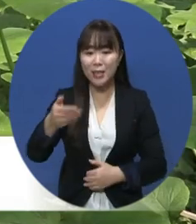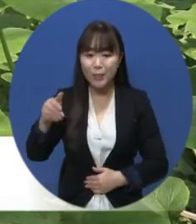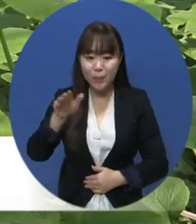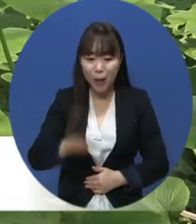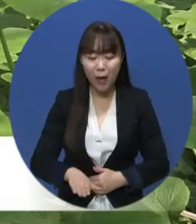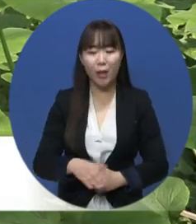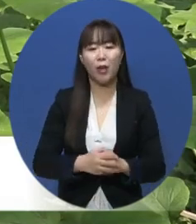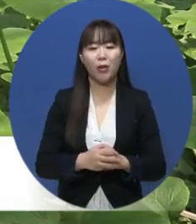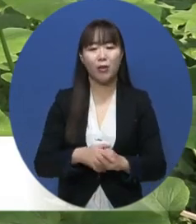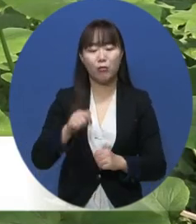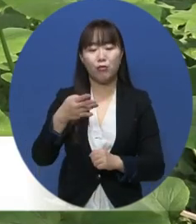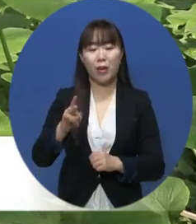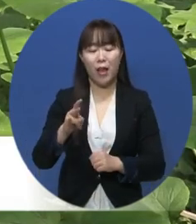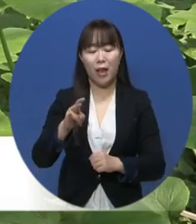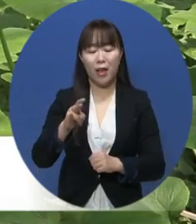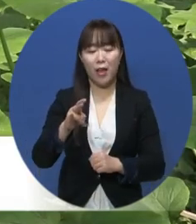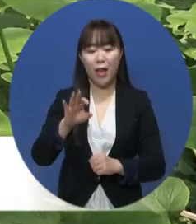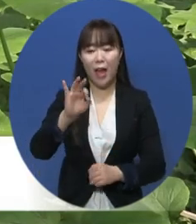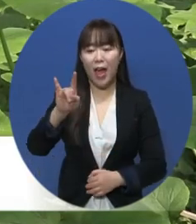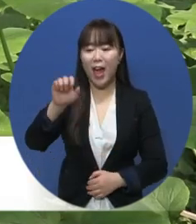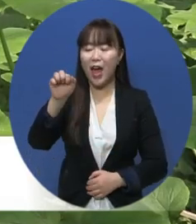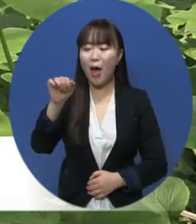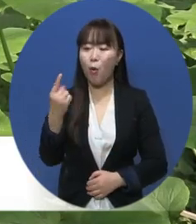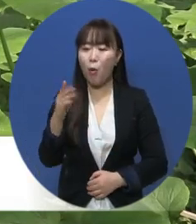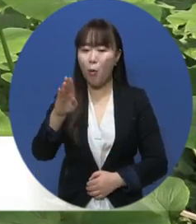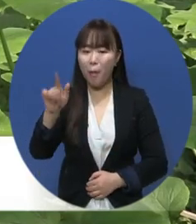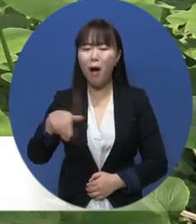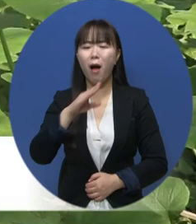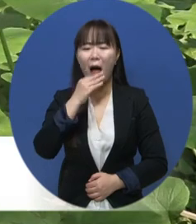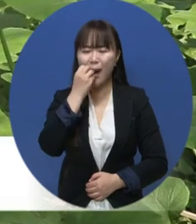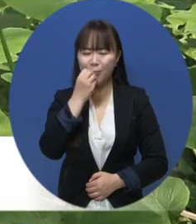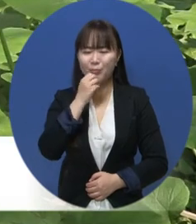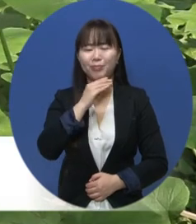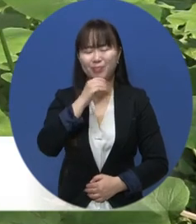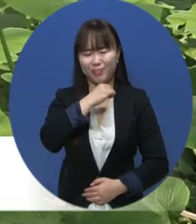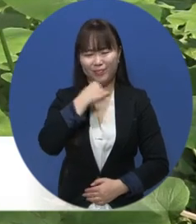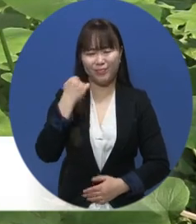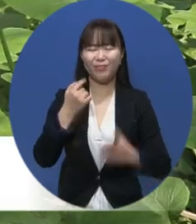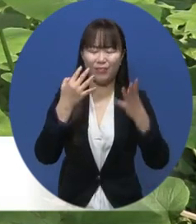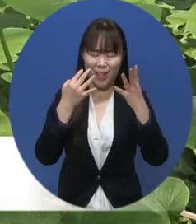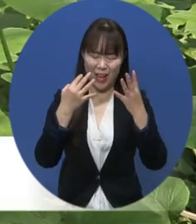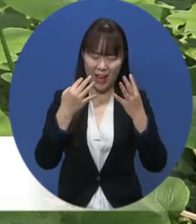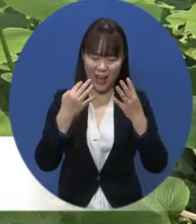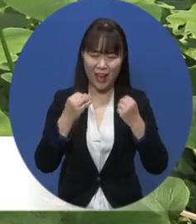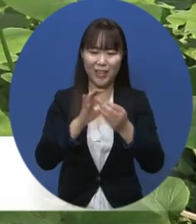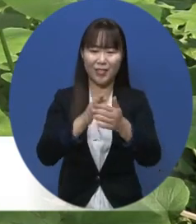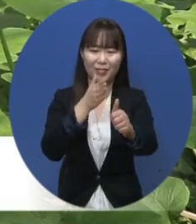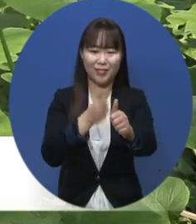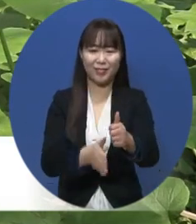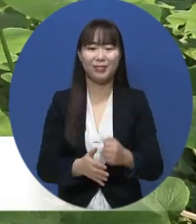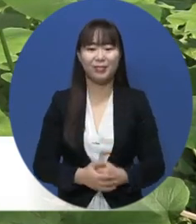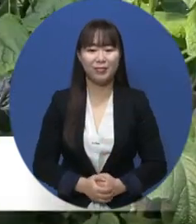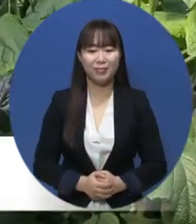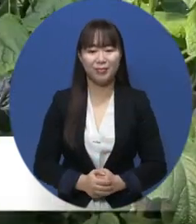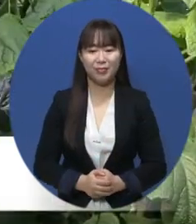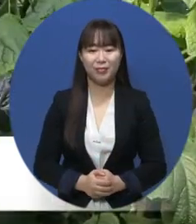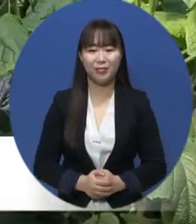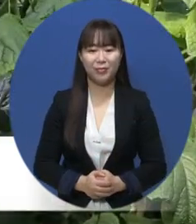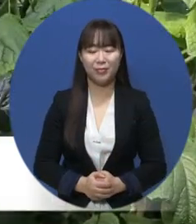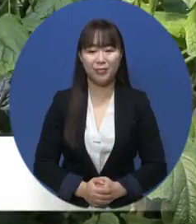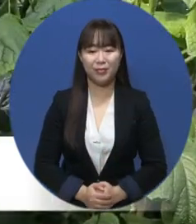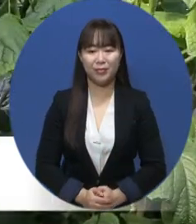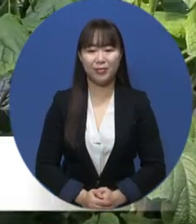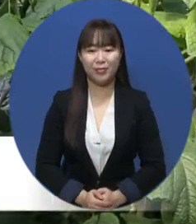우리 구례 애호박, 특히 구례 애호박 아주 식감 좋고 맛있습니다. 많이 많이 이용해 주세요.